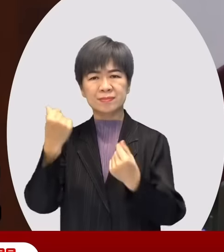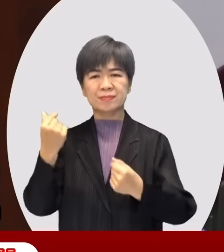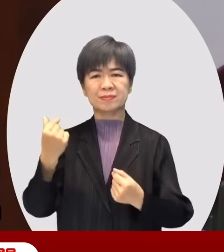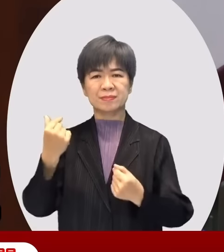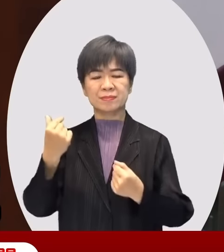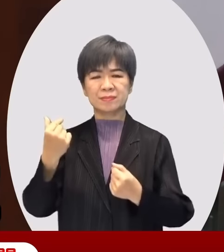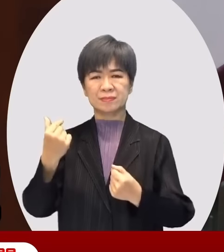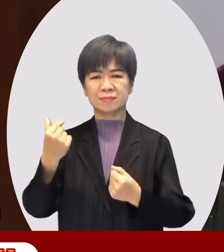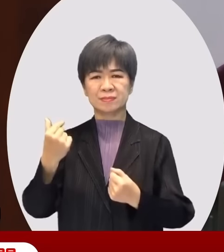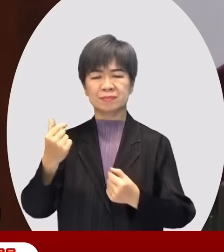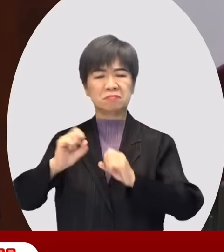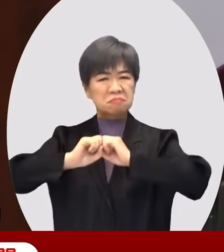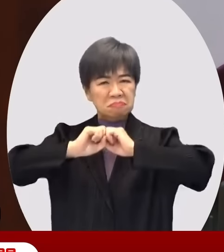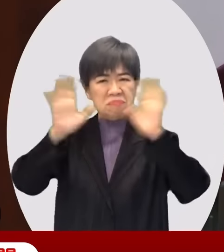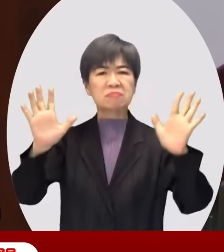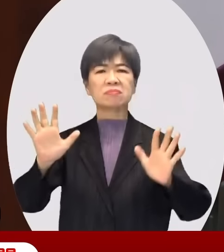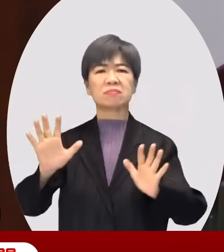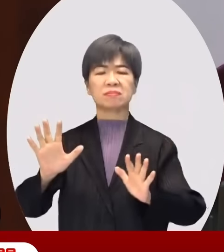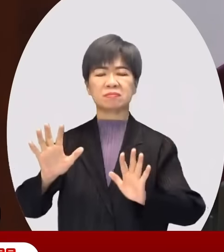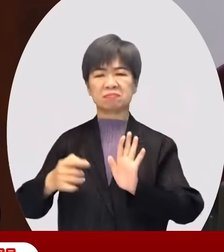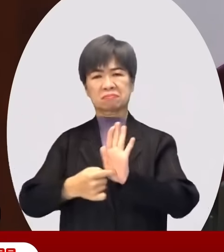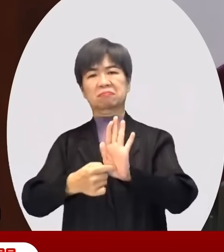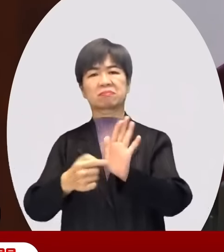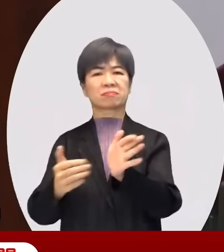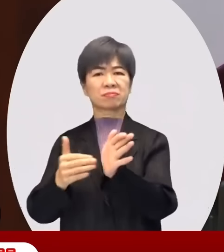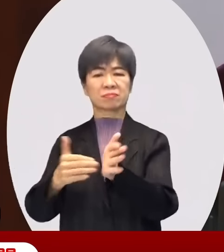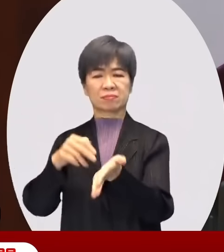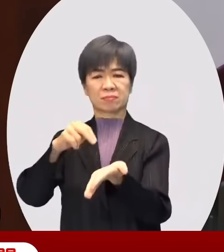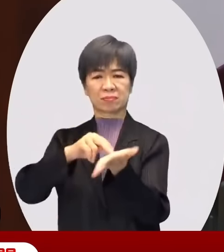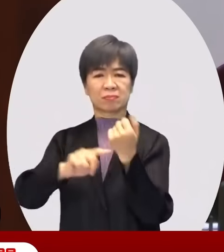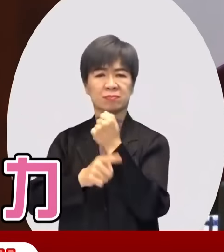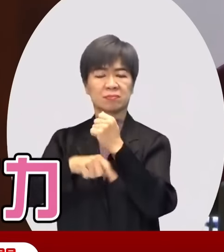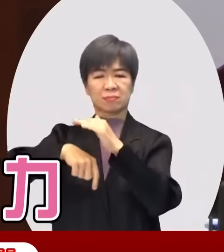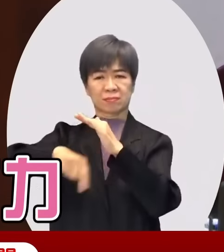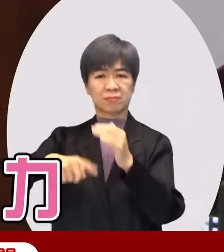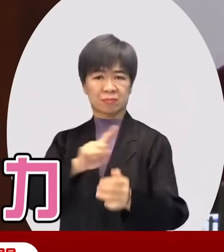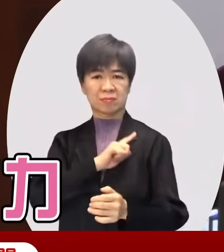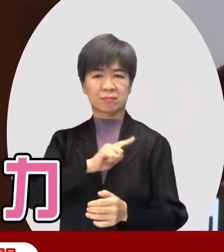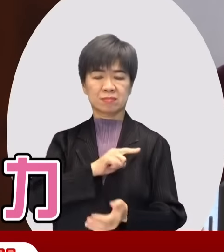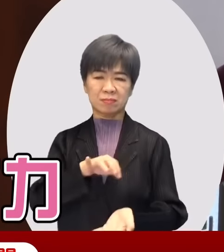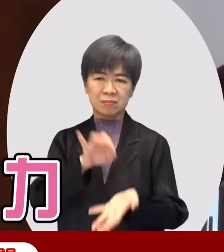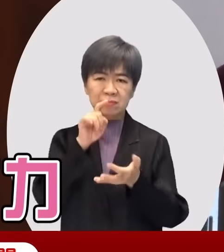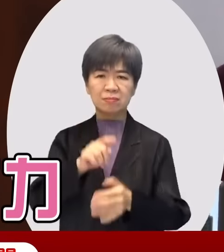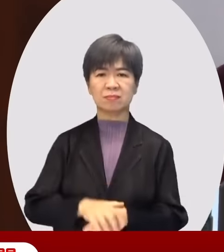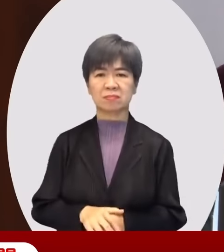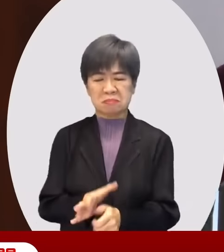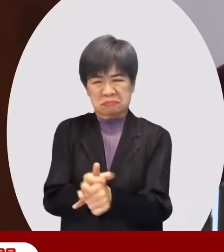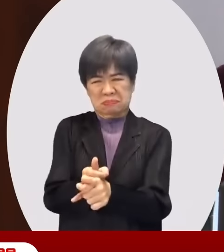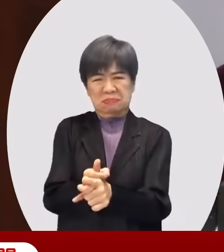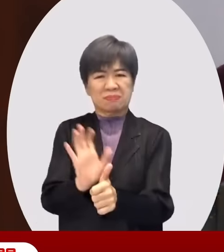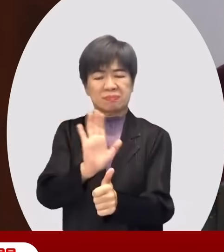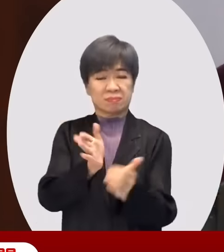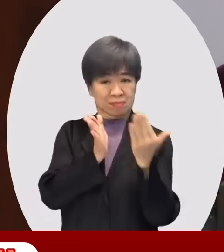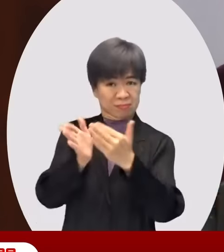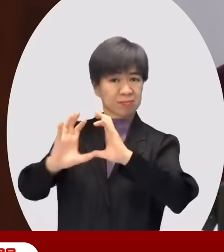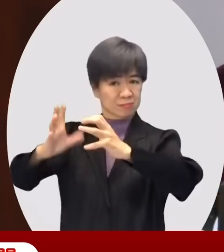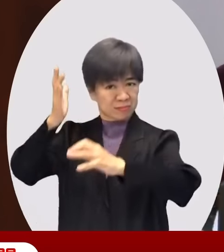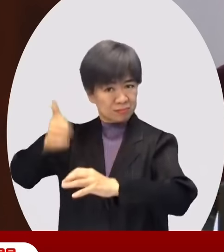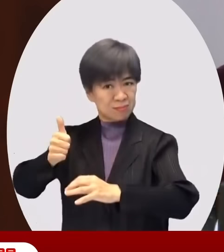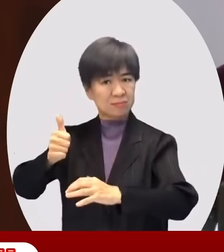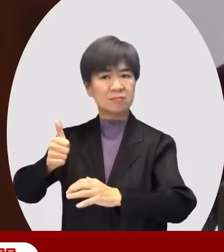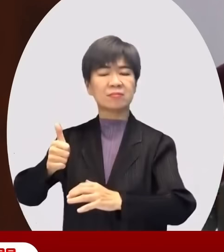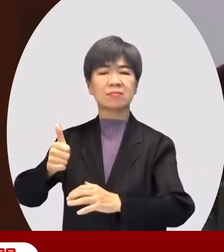示性，何必立法院自己立出一个不具拘束力，要针对总